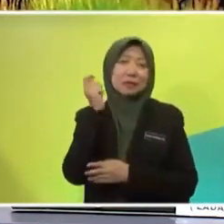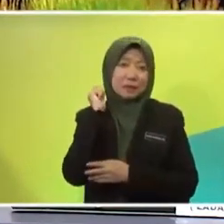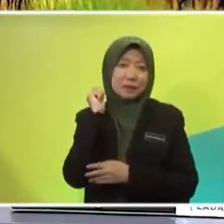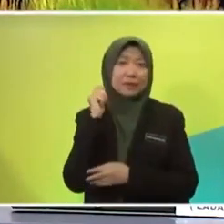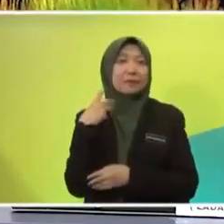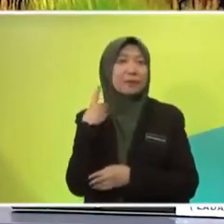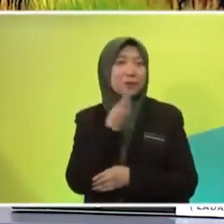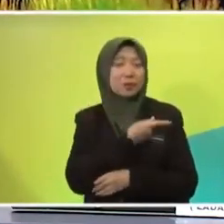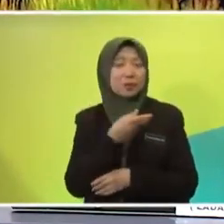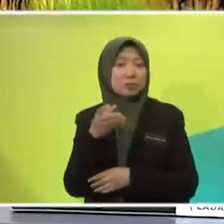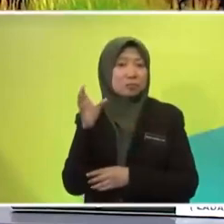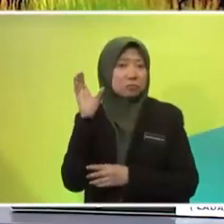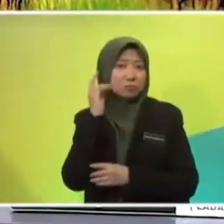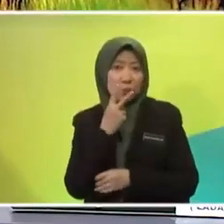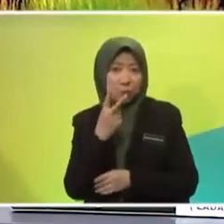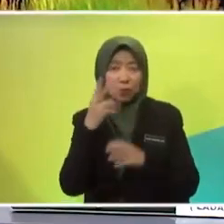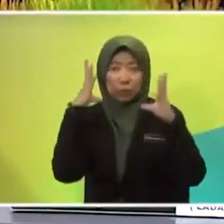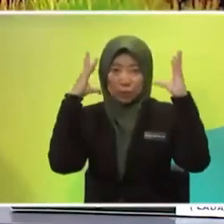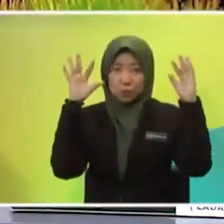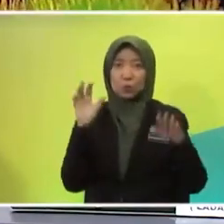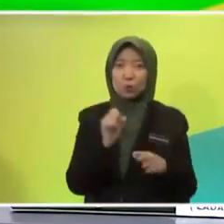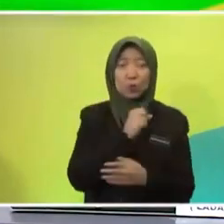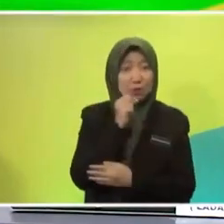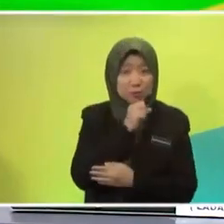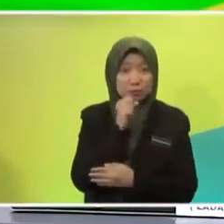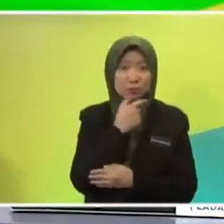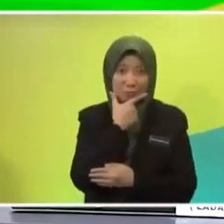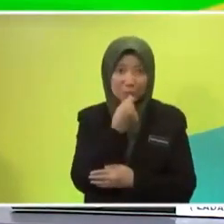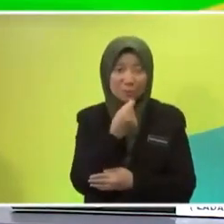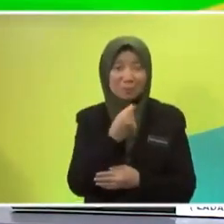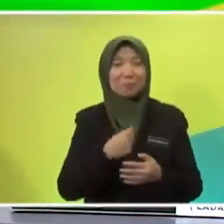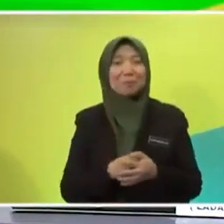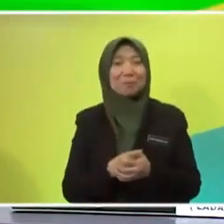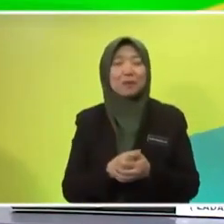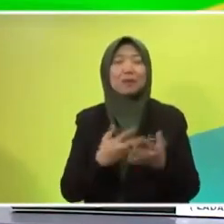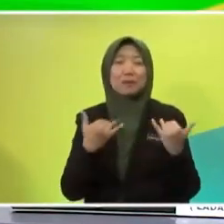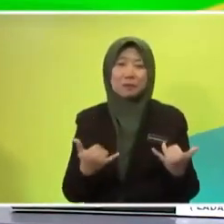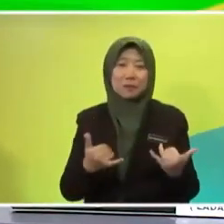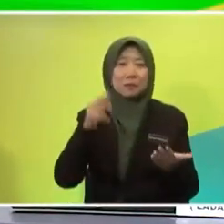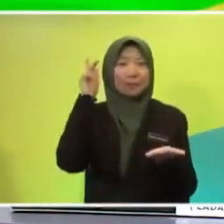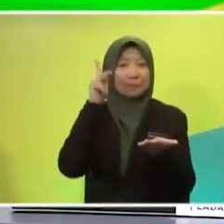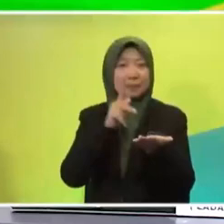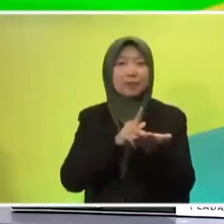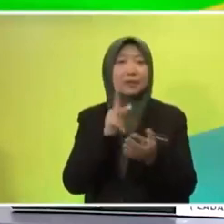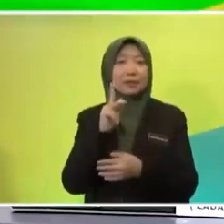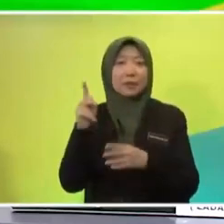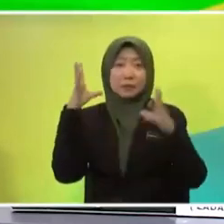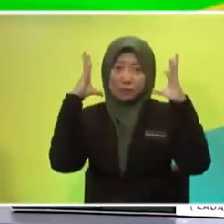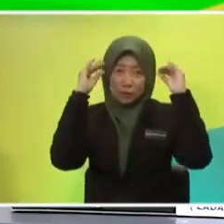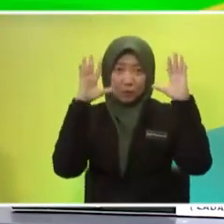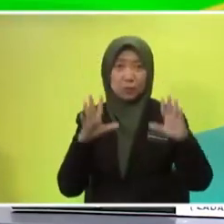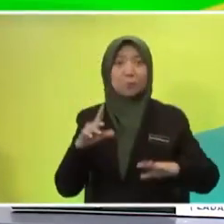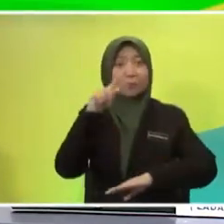dengarkan suara merdu cikgu-cikgu kita. Sekarang kita nak perkenalkan cikgu-cikgu kita